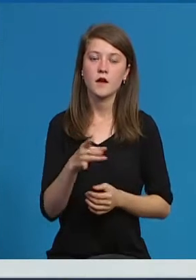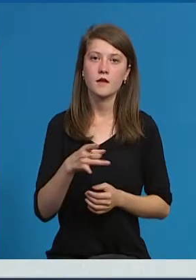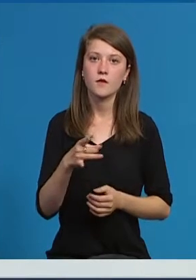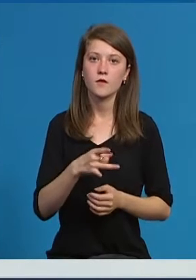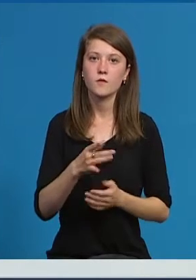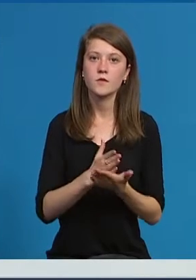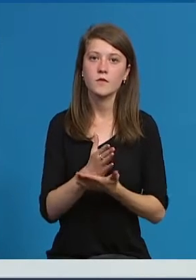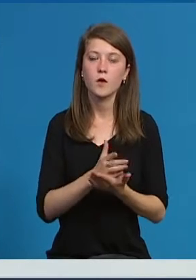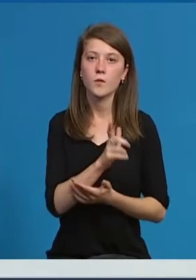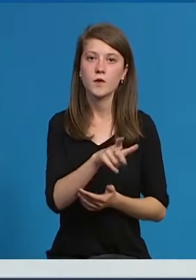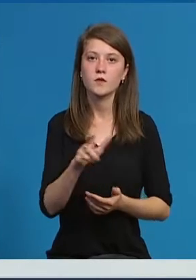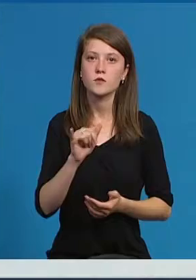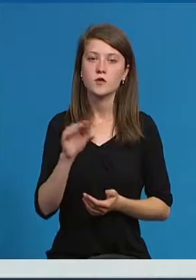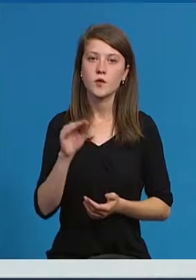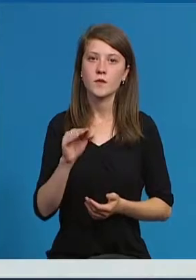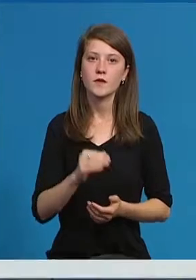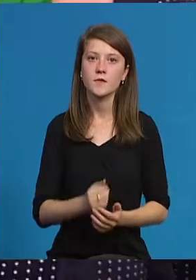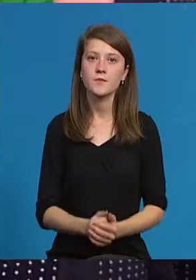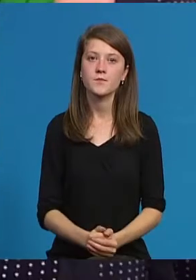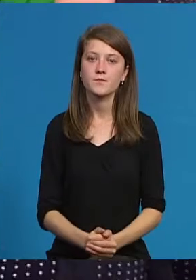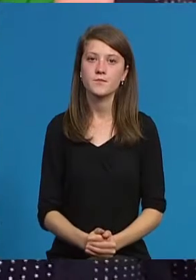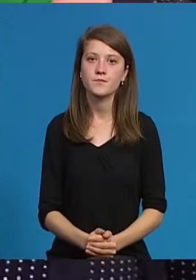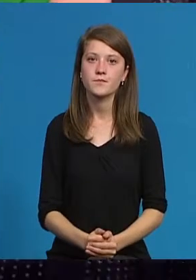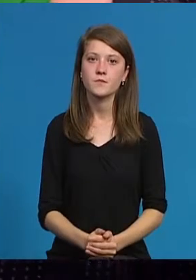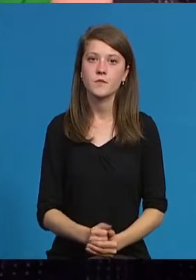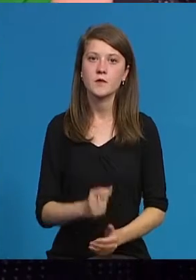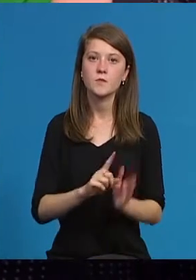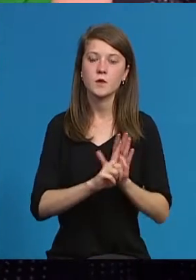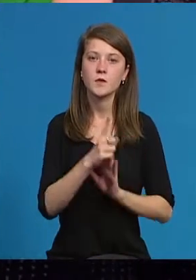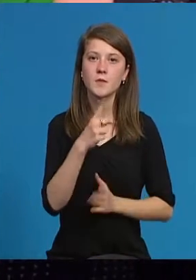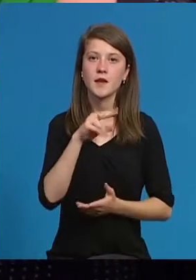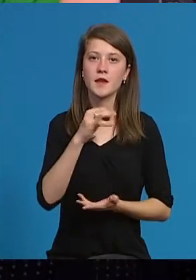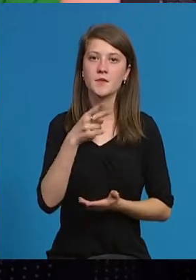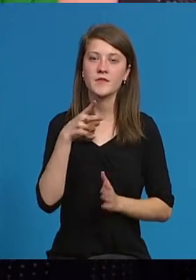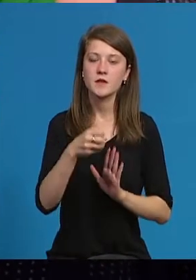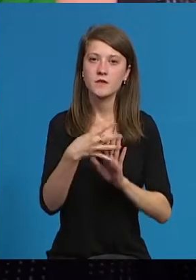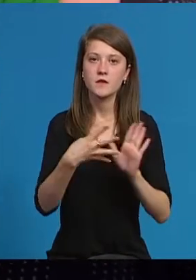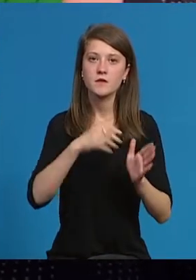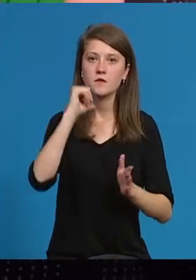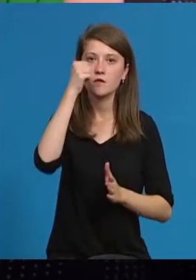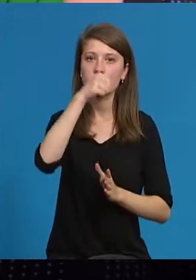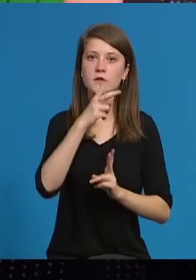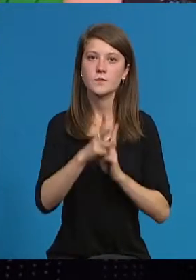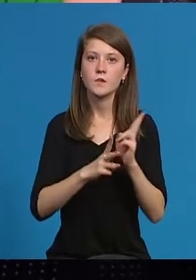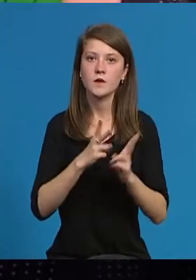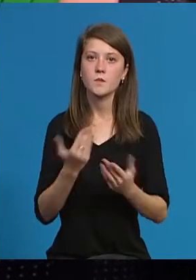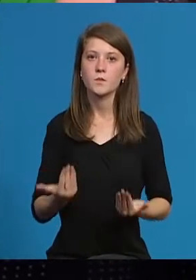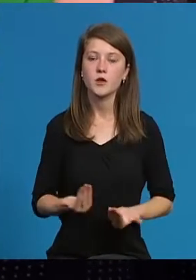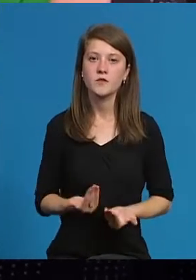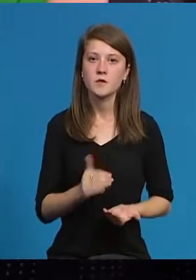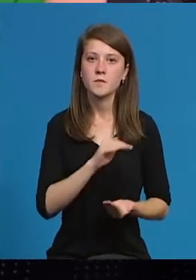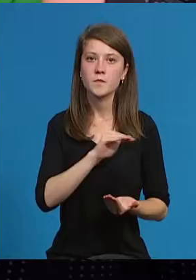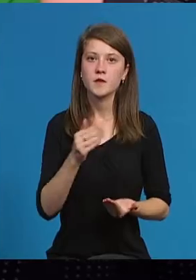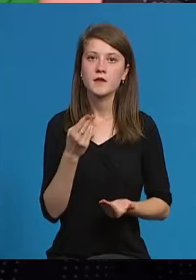відділу обслуговування громадян у Житомирі. З 1 липня 2019 року змінений прожитковий мінімум